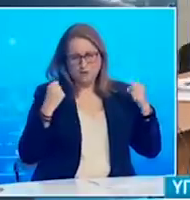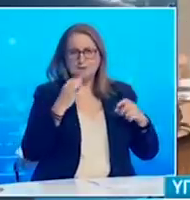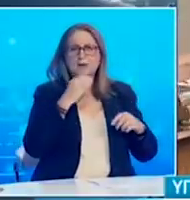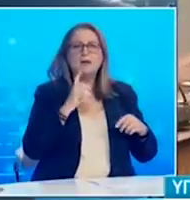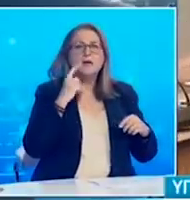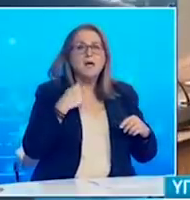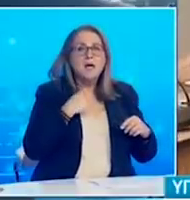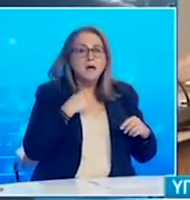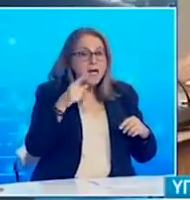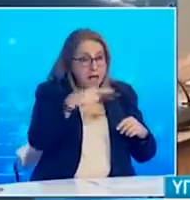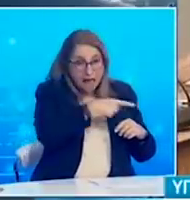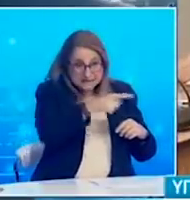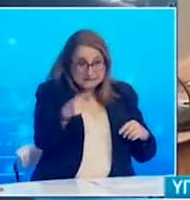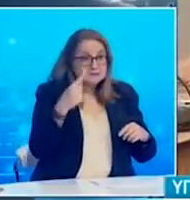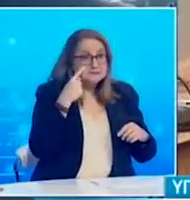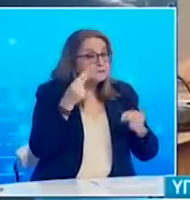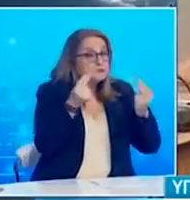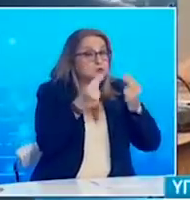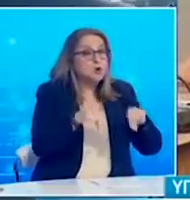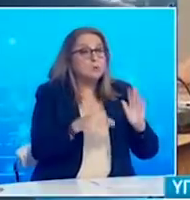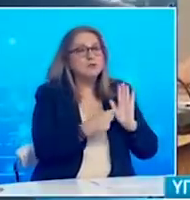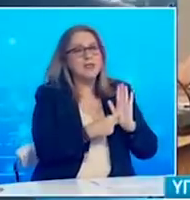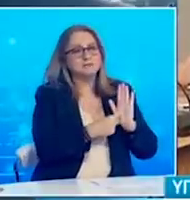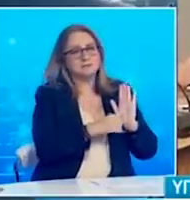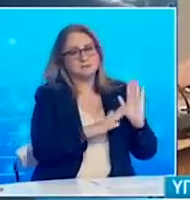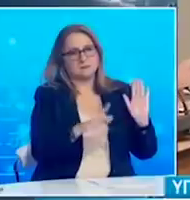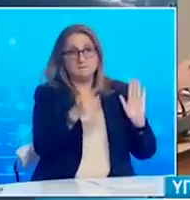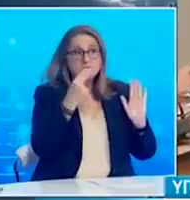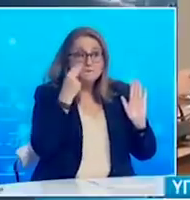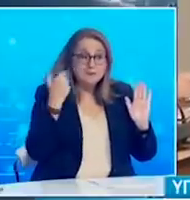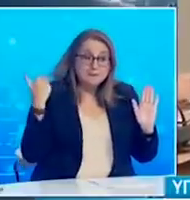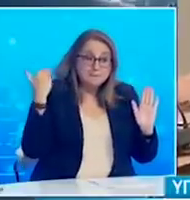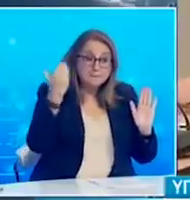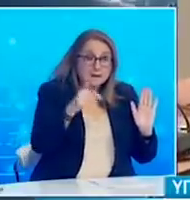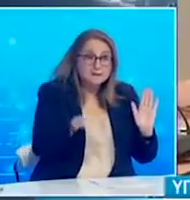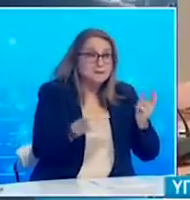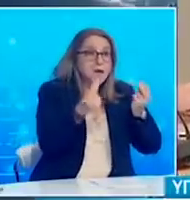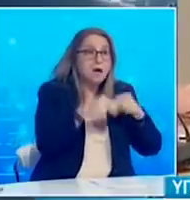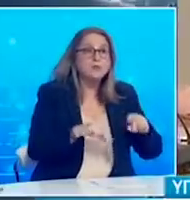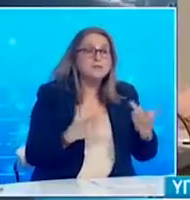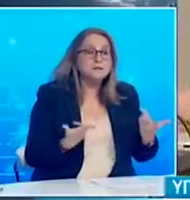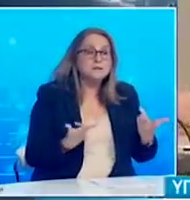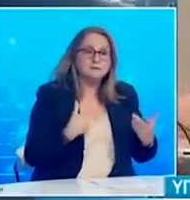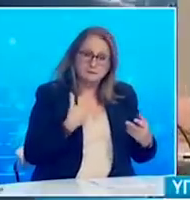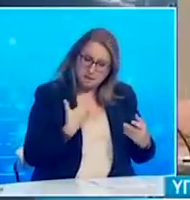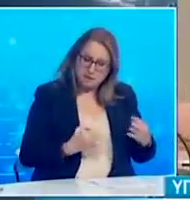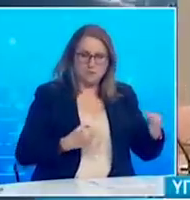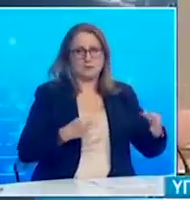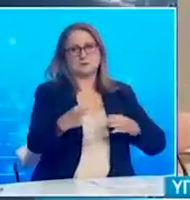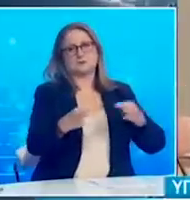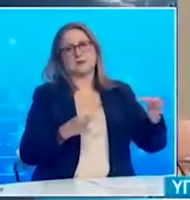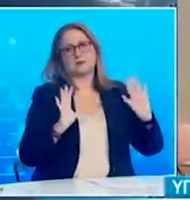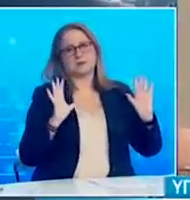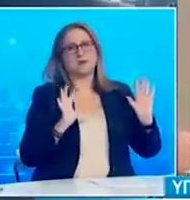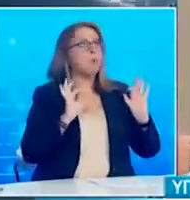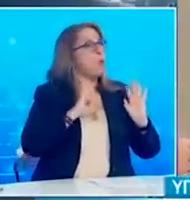μέχρι σήμερα μας δικαιώνει. Και τι δείχνει? Ότι είχαμε στρατηγική. Δεν παρεκκλίναμε από αυτή τη στρατηγική, ίσως χρειάστηκε να γίνουν κάποιες